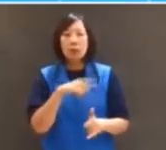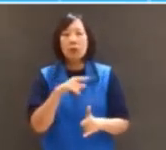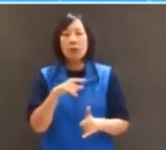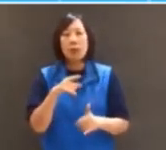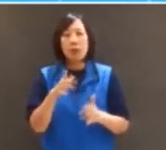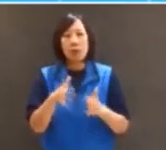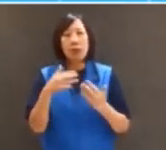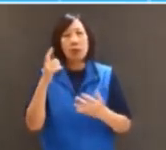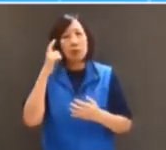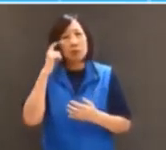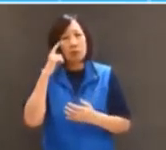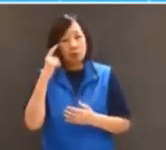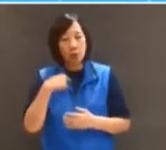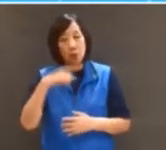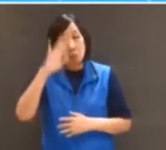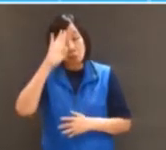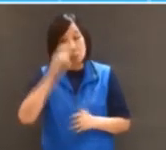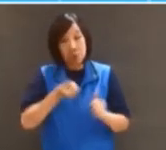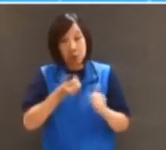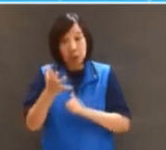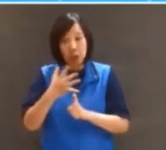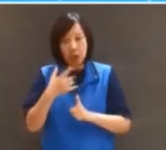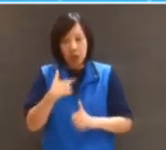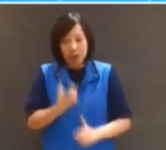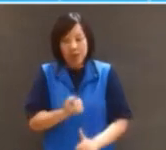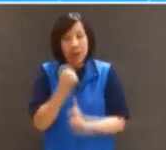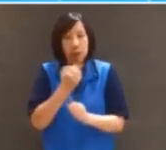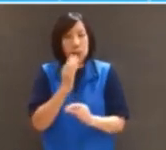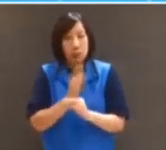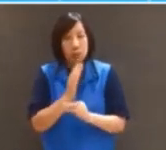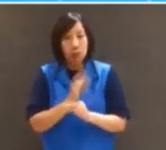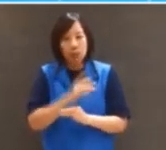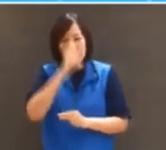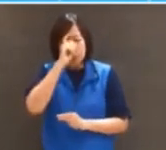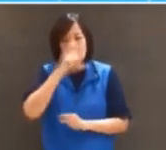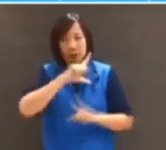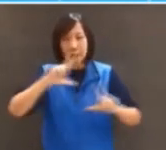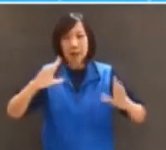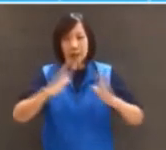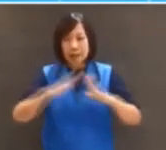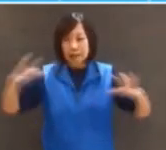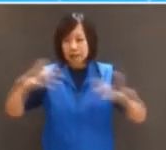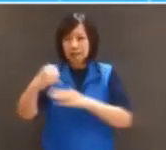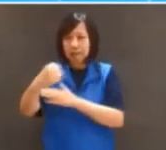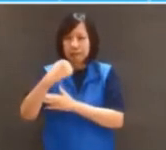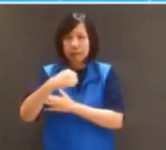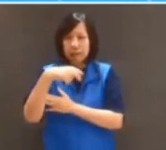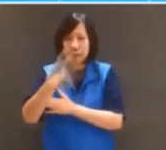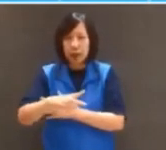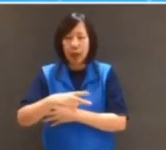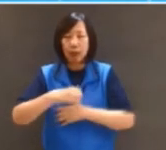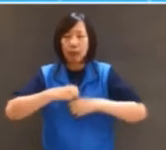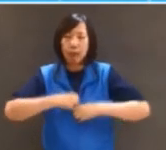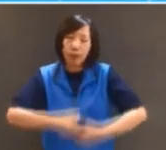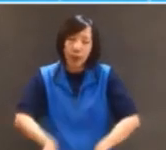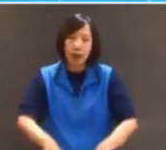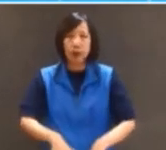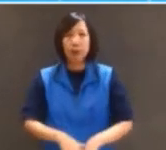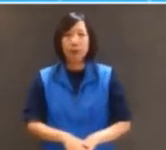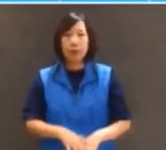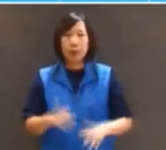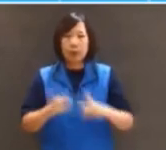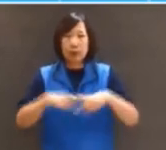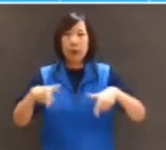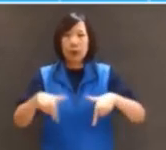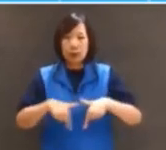我们整个疫情还是我们可以掌控当中，希望大家继续努力，不要掉以轻心，小心